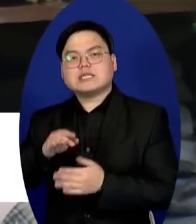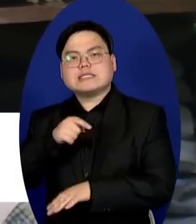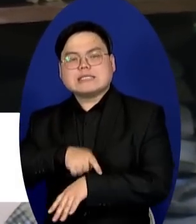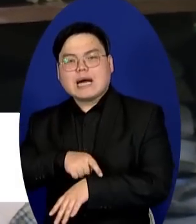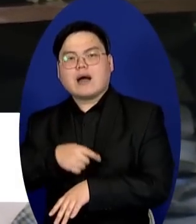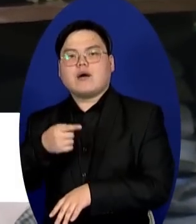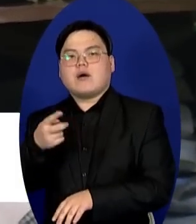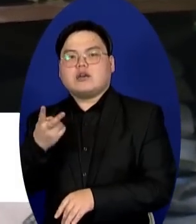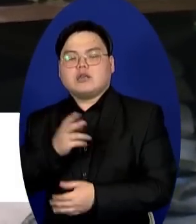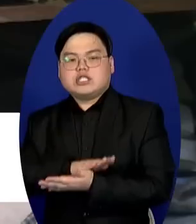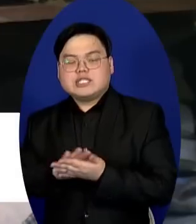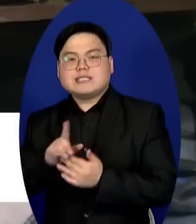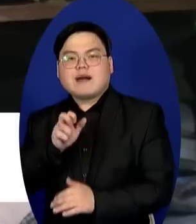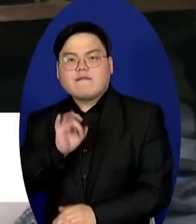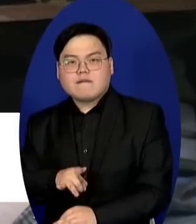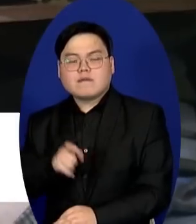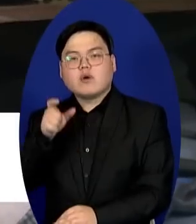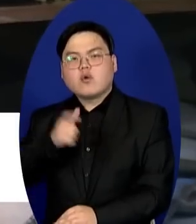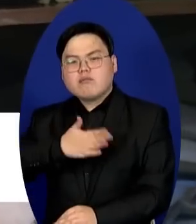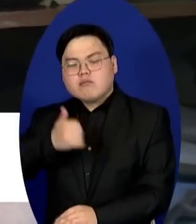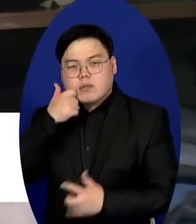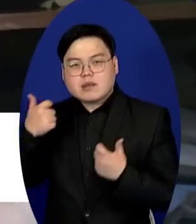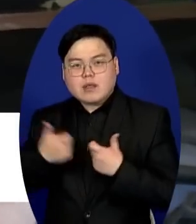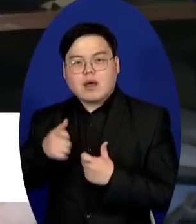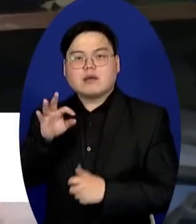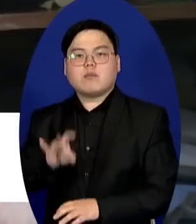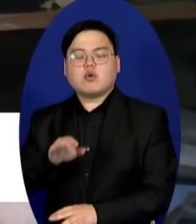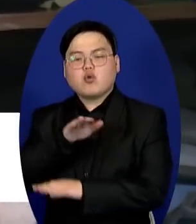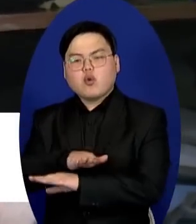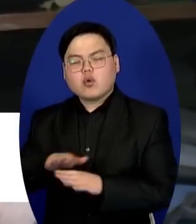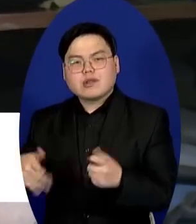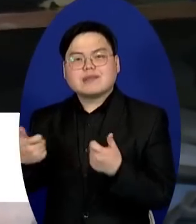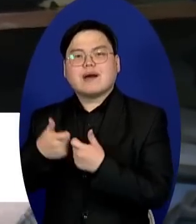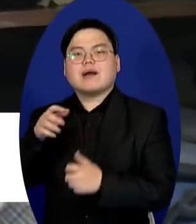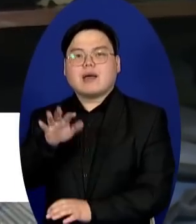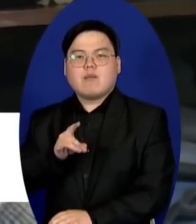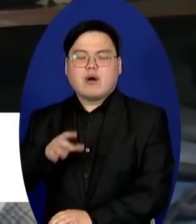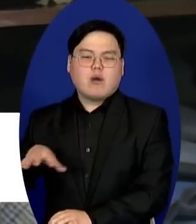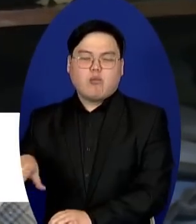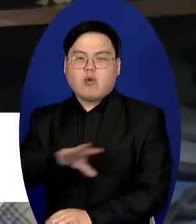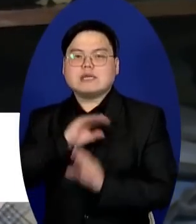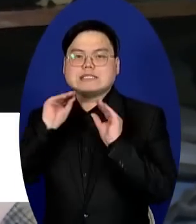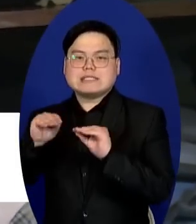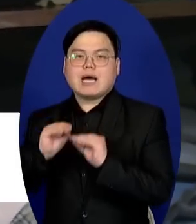За тэгээ хүнд яаж ийлтэй байх вэ? Хүүхдийн гутлыг яаж хийх вэ? Одоо бүх талаас нь зааж өгдөл одоо бэлэн